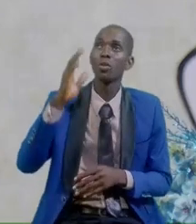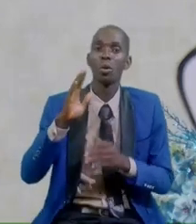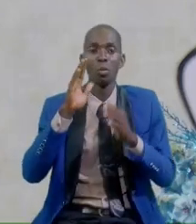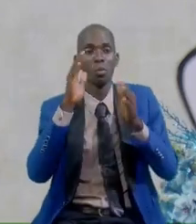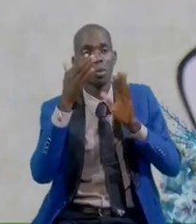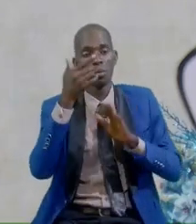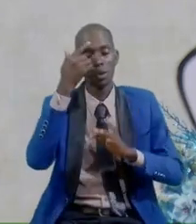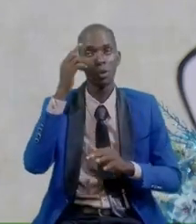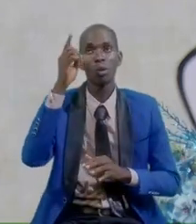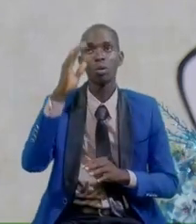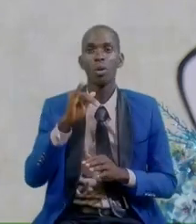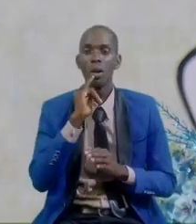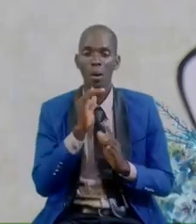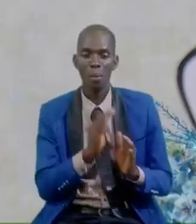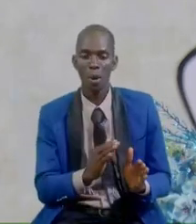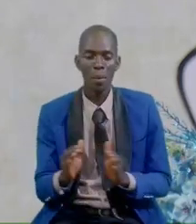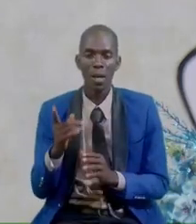Dieu prépare le meilleur.